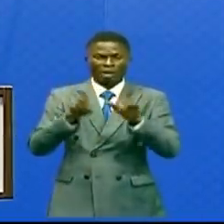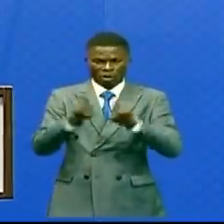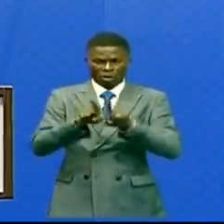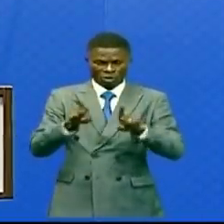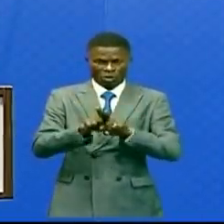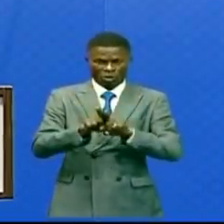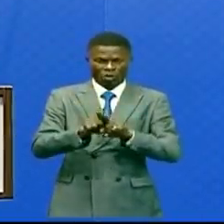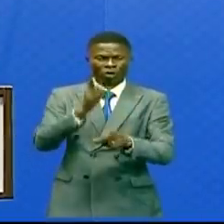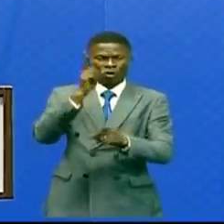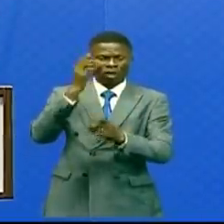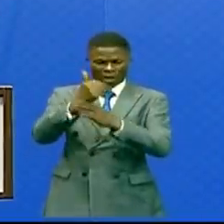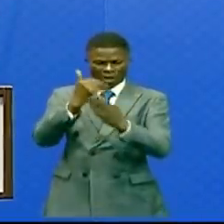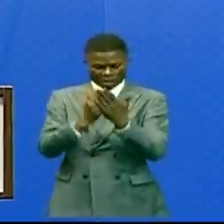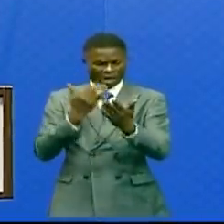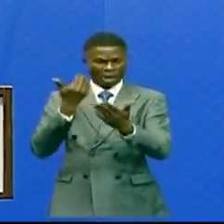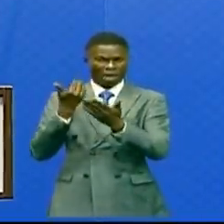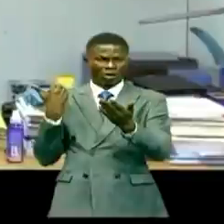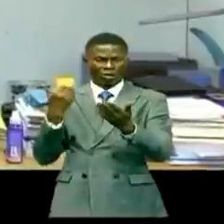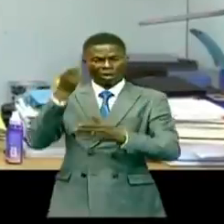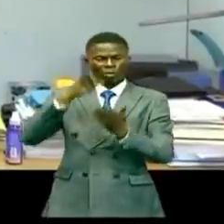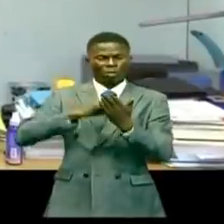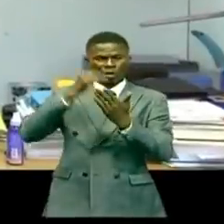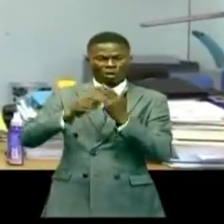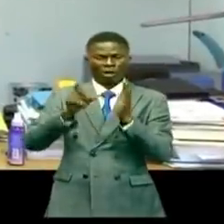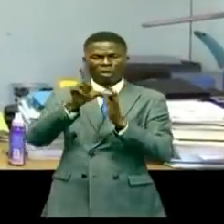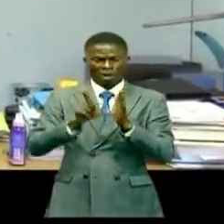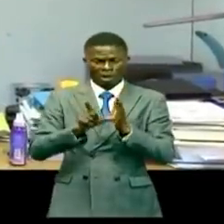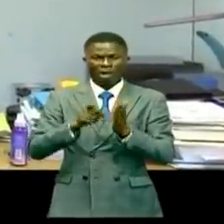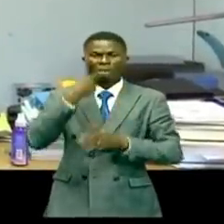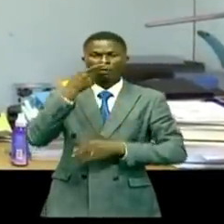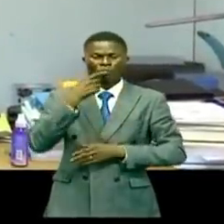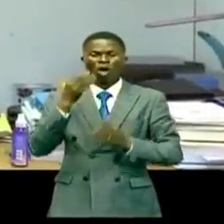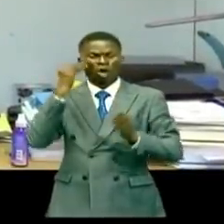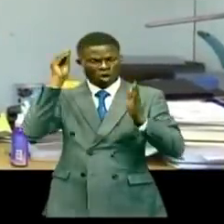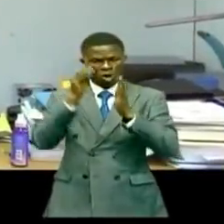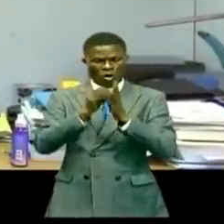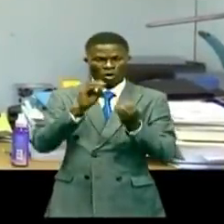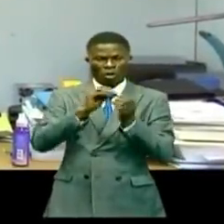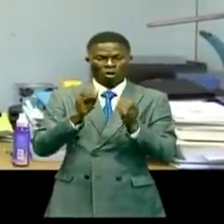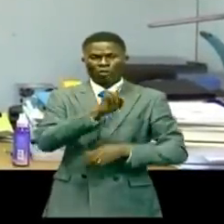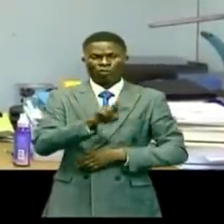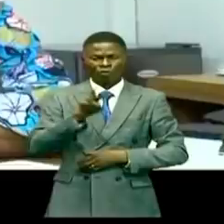d'habilitation précitée. Le premier projet de loi concerne l'ordonnance loi numéro